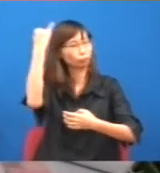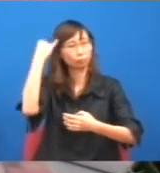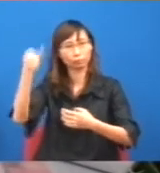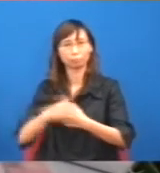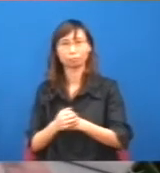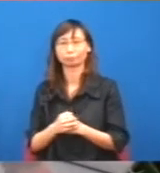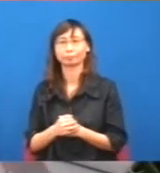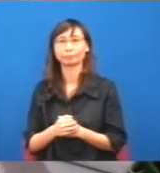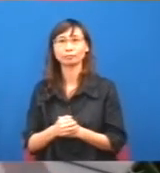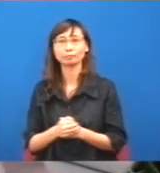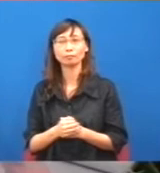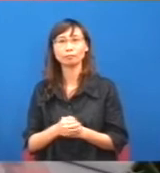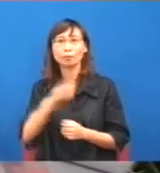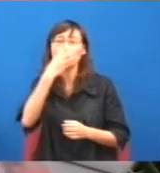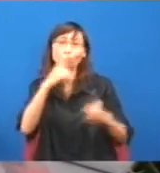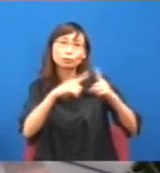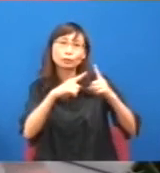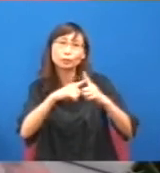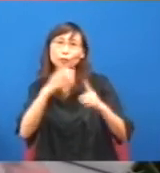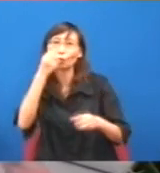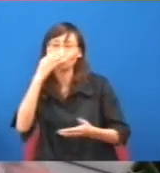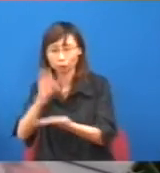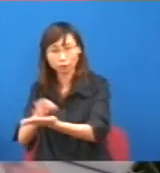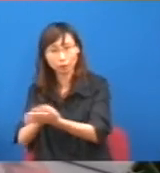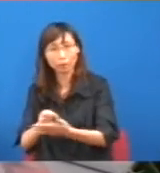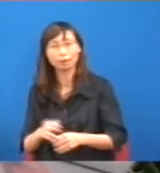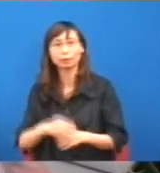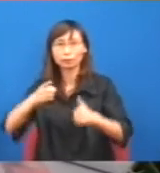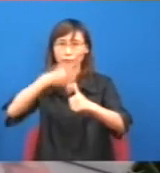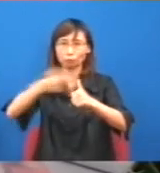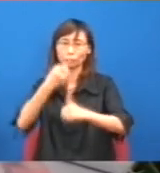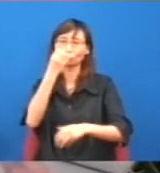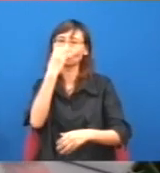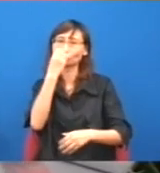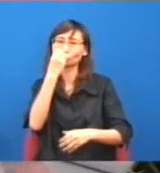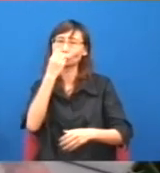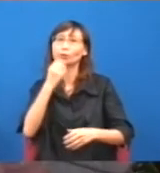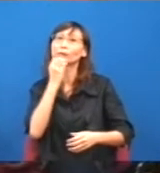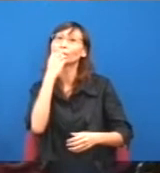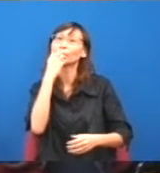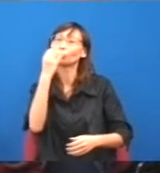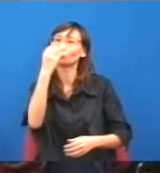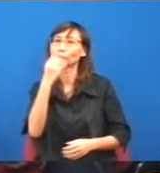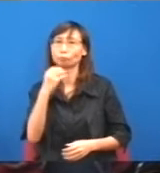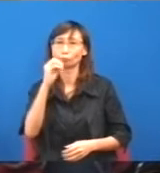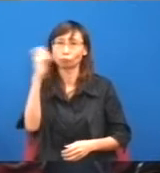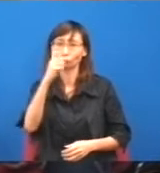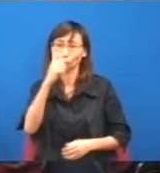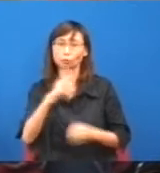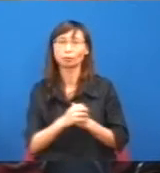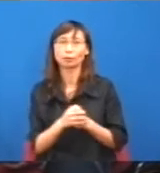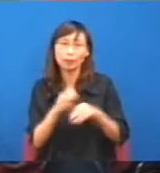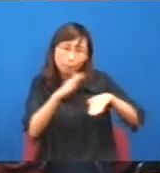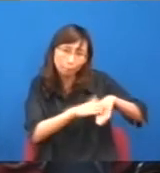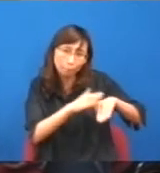都,港人港地就在九龍東,首先開花,亦都留了一塊很小的地,建